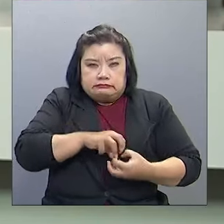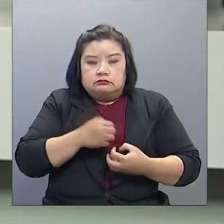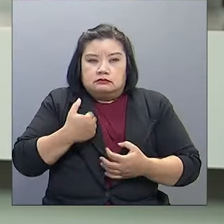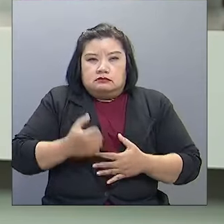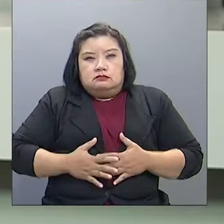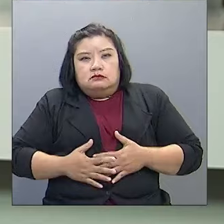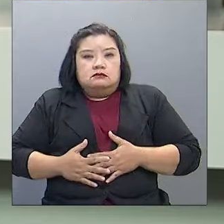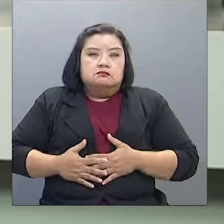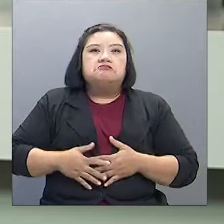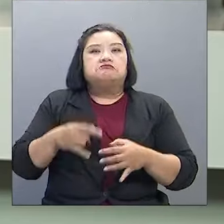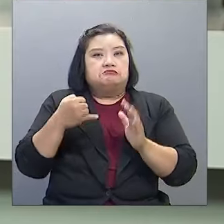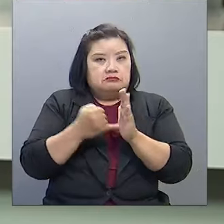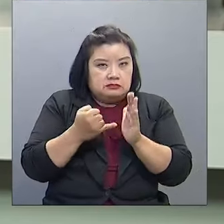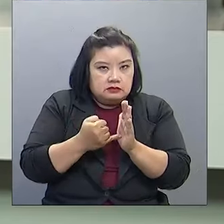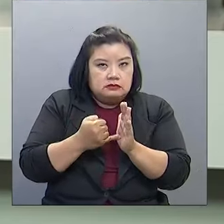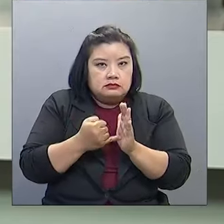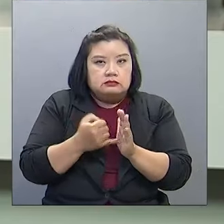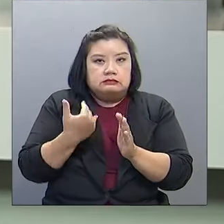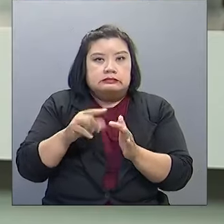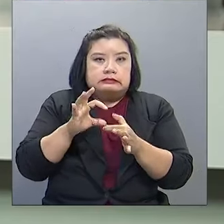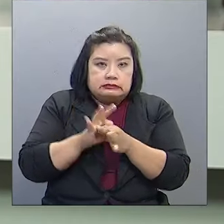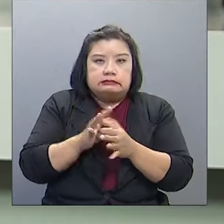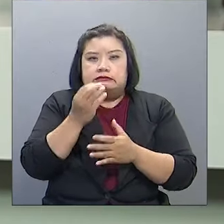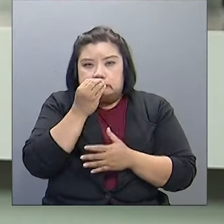ท้องเฟ้อค่อนข้างง่ายหลังการทานอาหารของมันของทอด